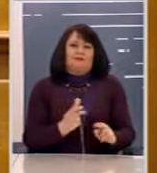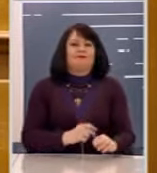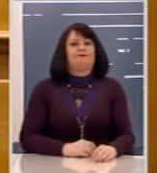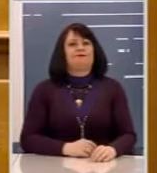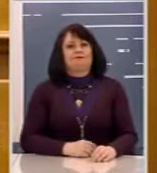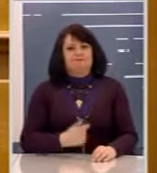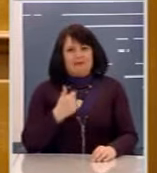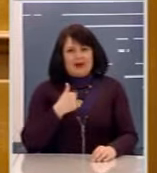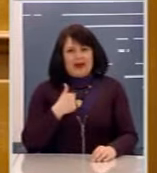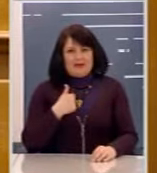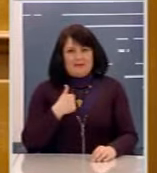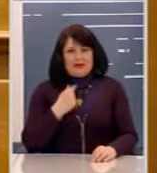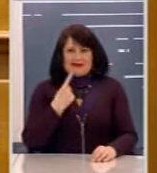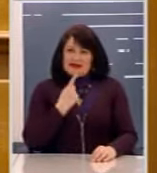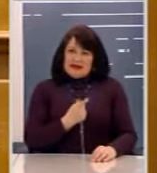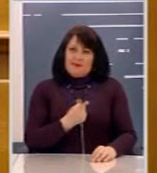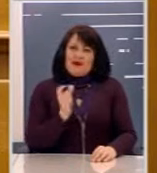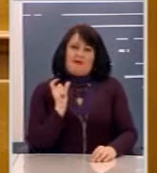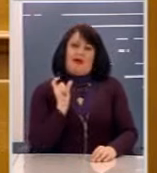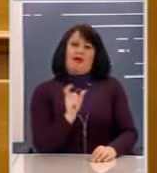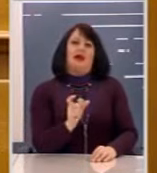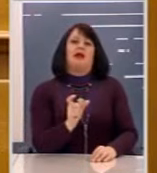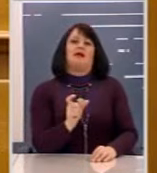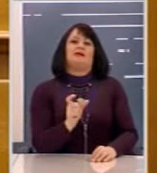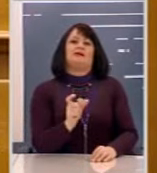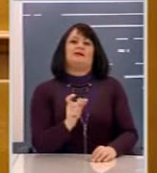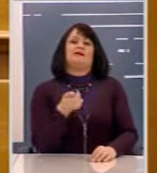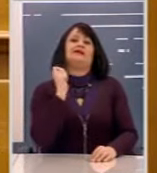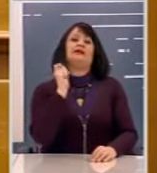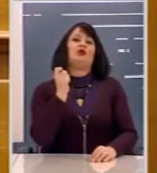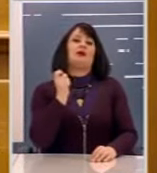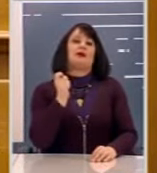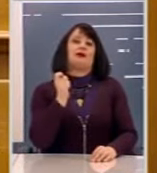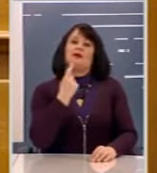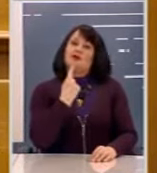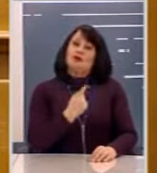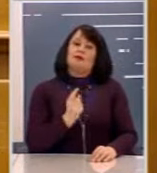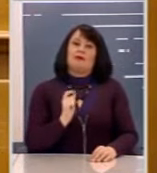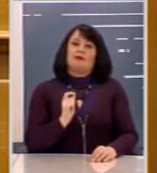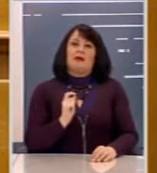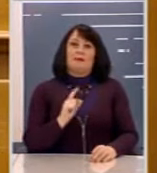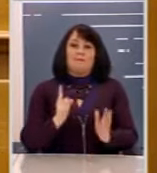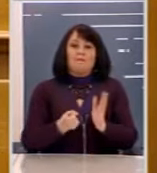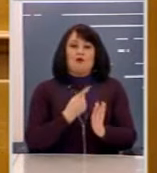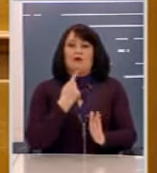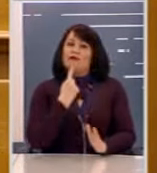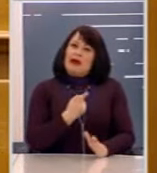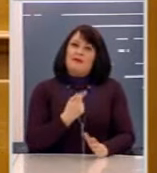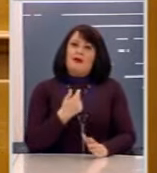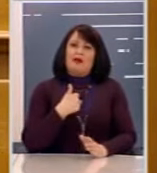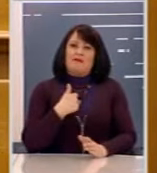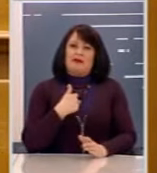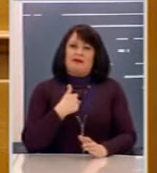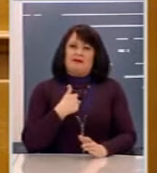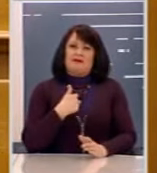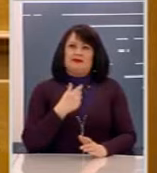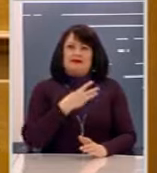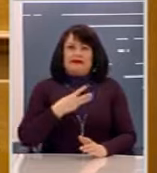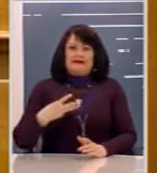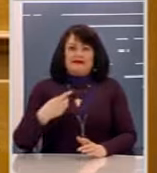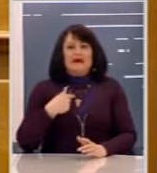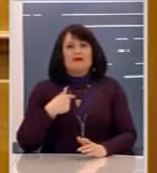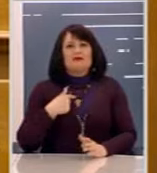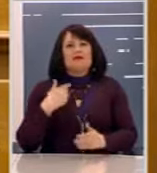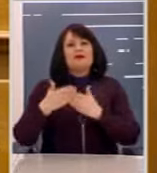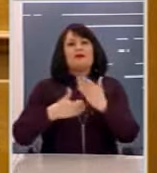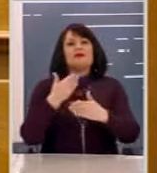Εμείς τον εισάγαμε αυτό τον όρο στην πολιτική συζήτηση. Εμείς πρώτη φορά μιλήσαμε για τις